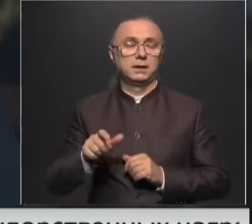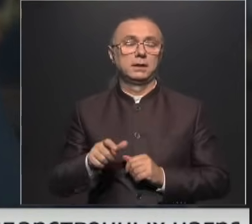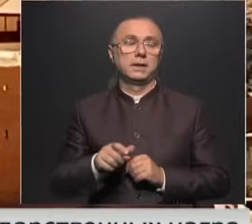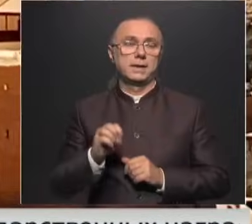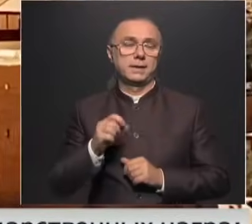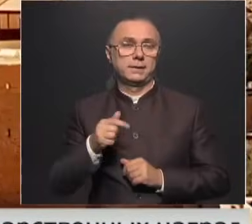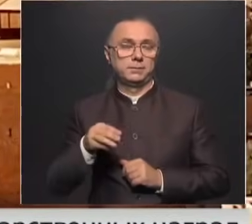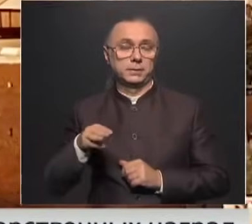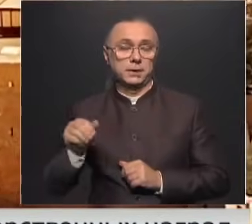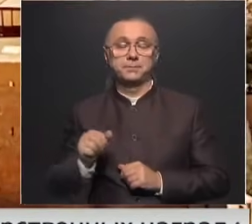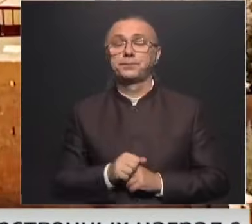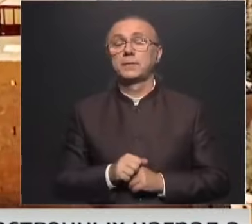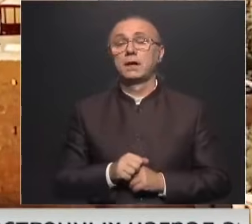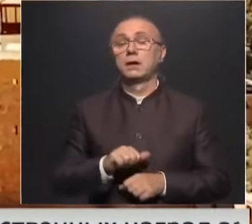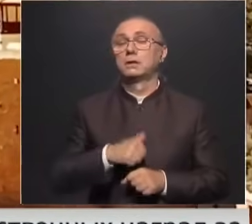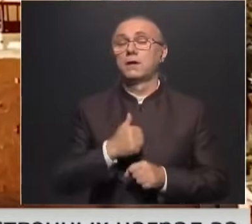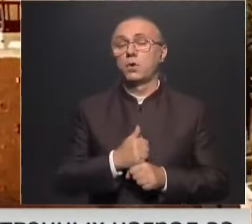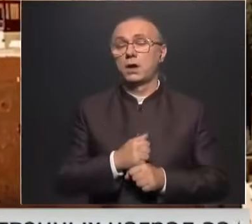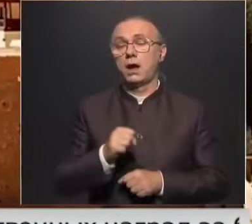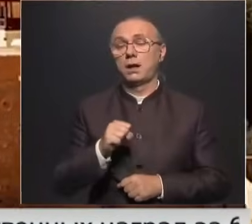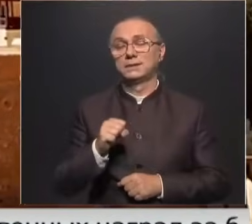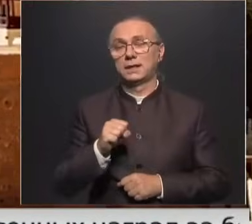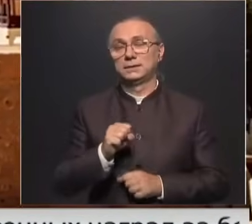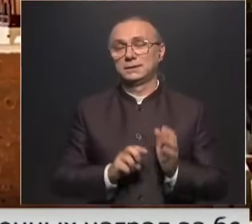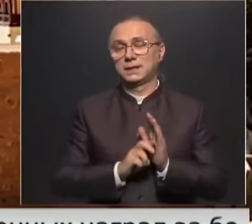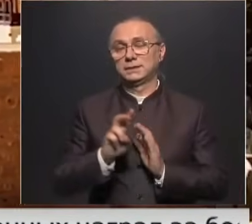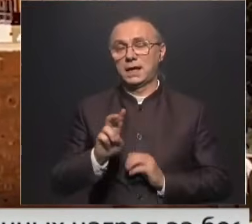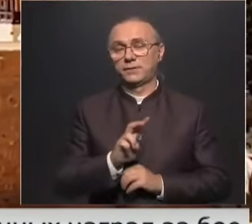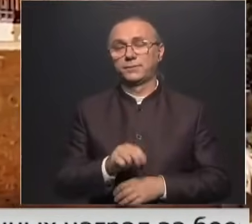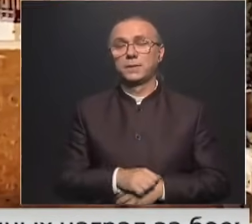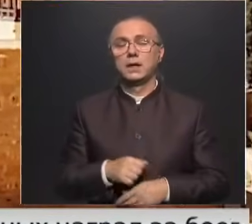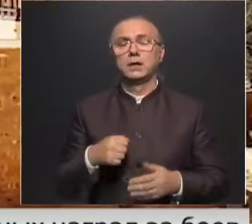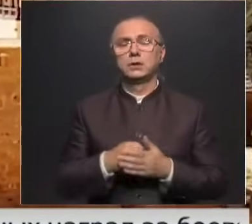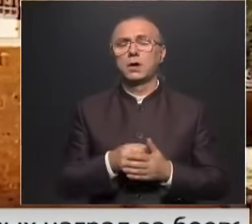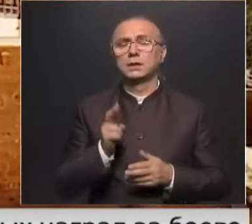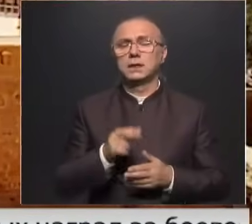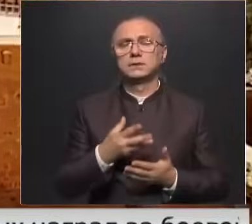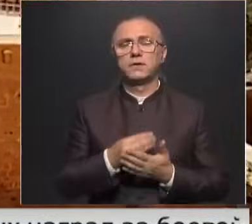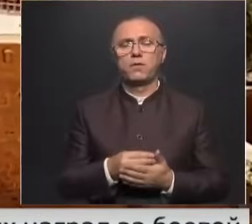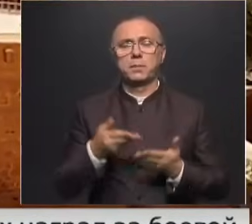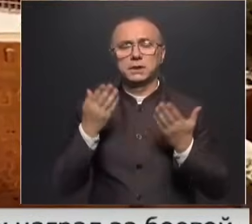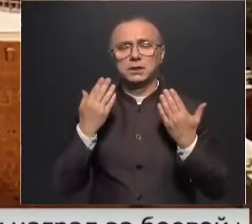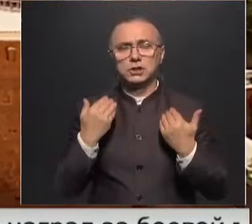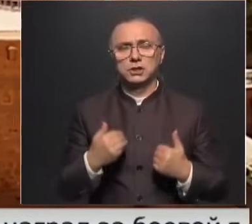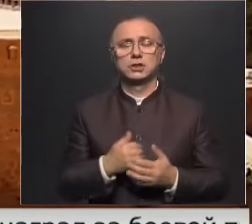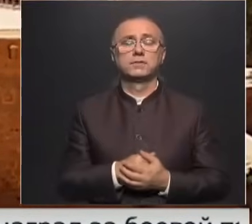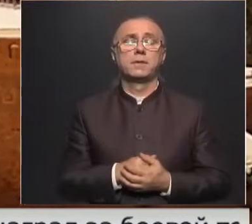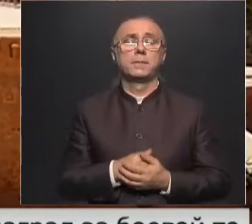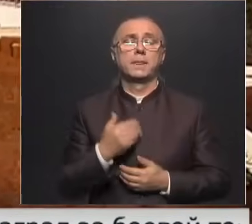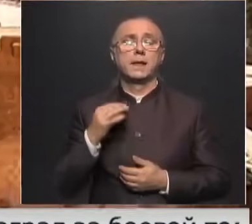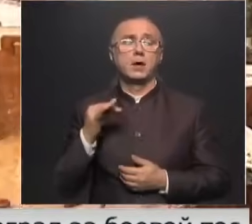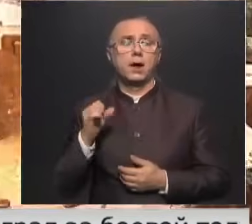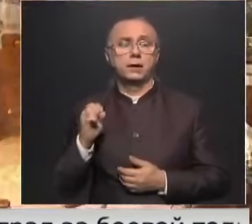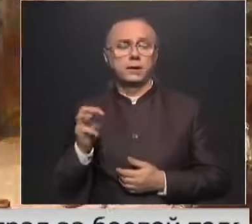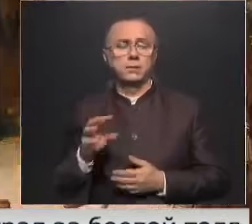православной церкви. Однако до конца своего патриаршества святитель Иоаким сохранял связь с Синайской обителью и подолгу даже